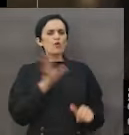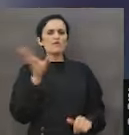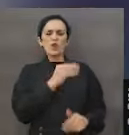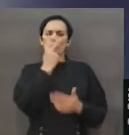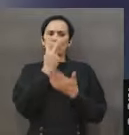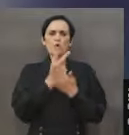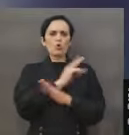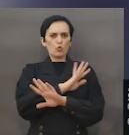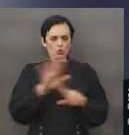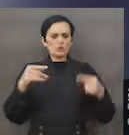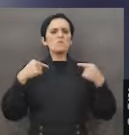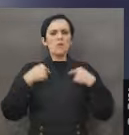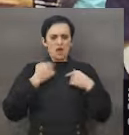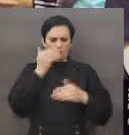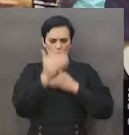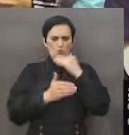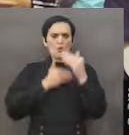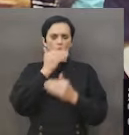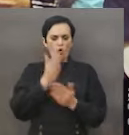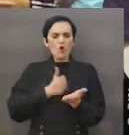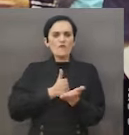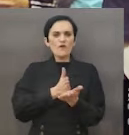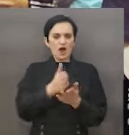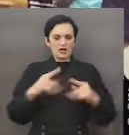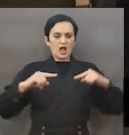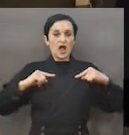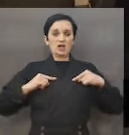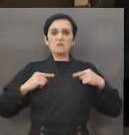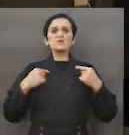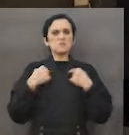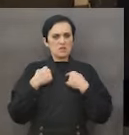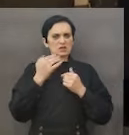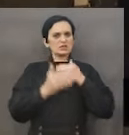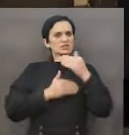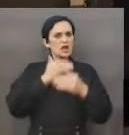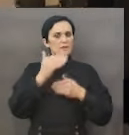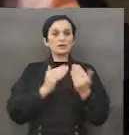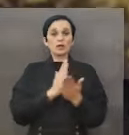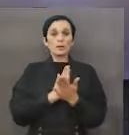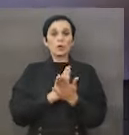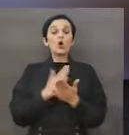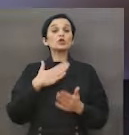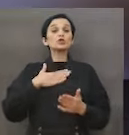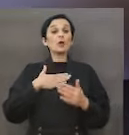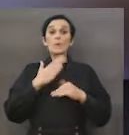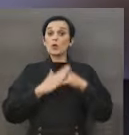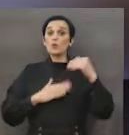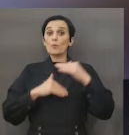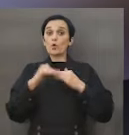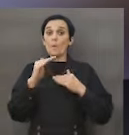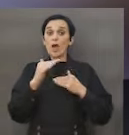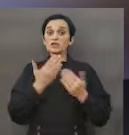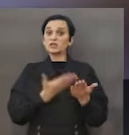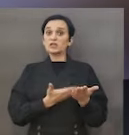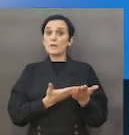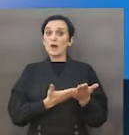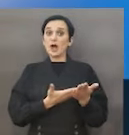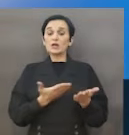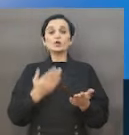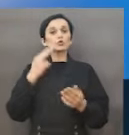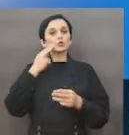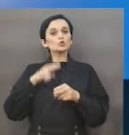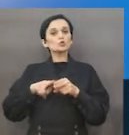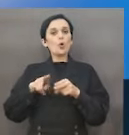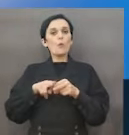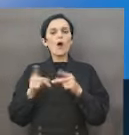ყველაფრის მიუხედავად, მაინც მოახერხე ის, რომ მოვსულიყავი აქამდე, სხვაზე არანაკლებ წარმატებული. ავიღოთ ჩემი პროფესია, მაგალითად,